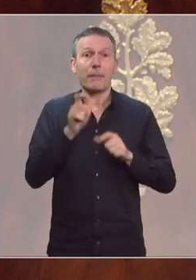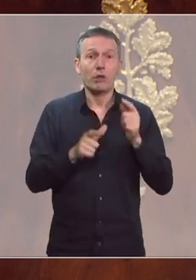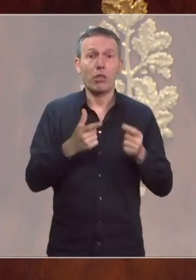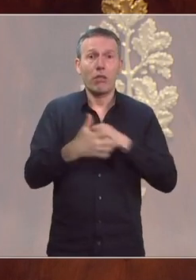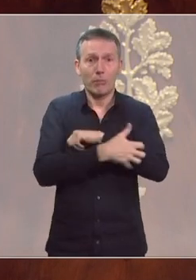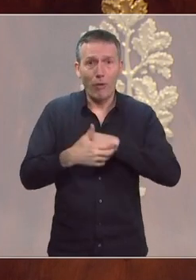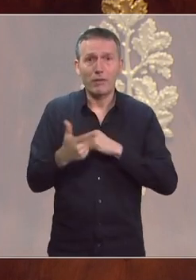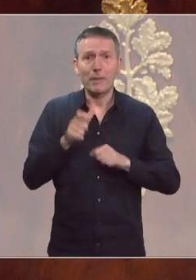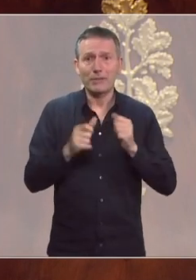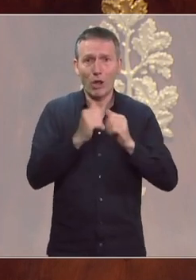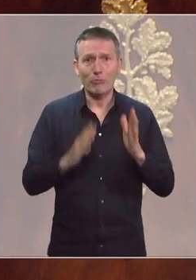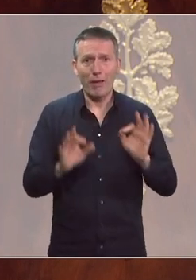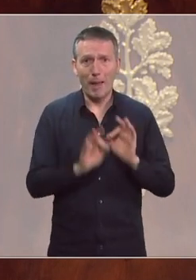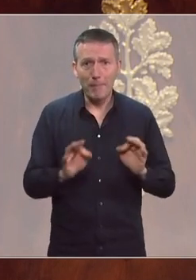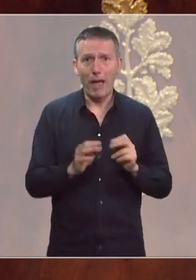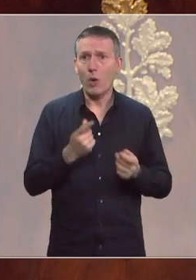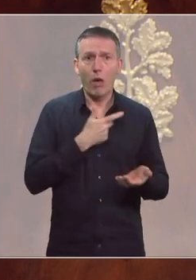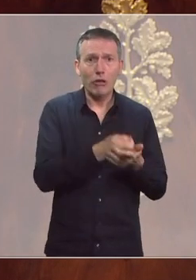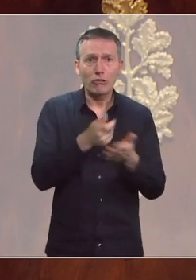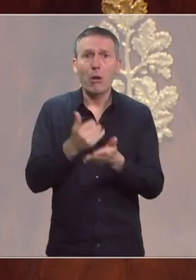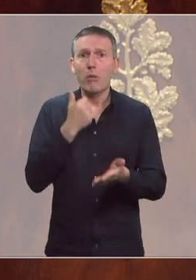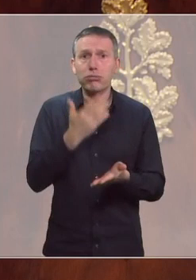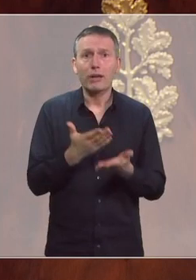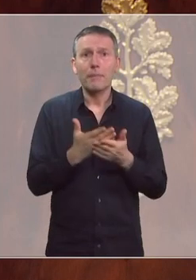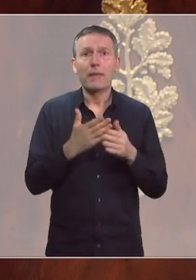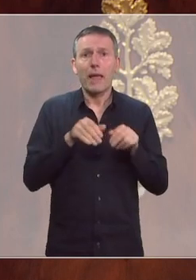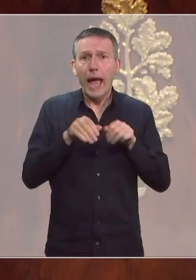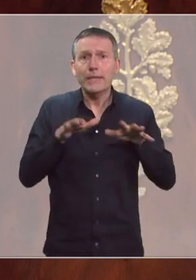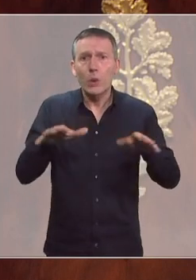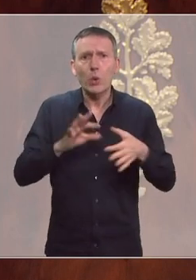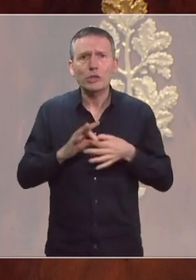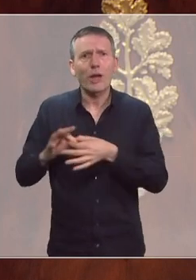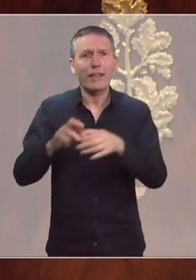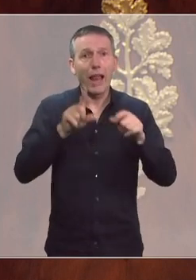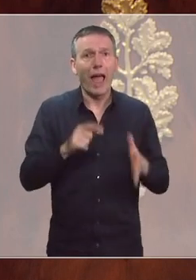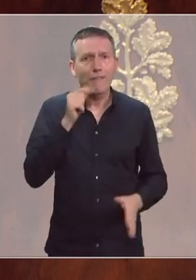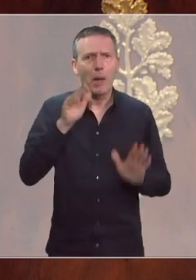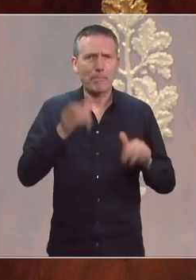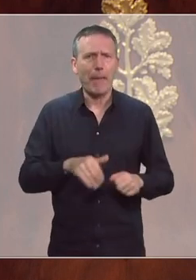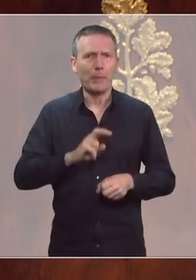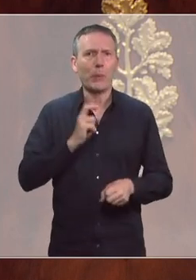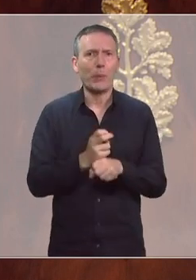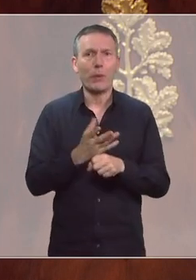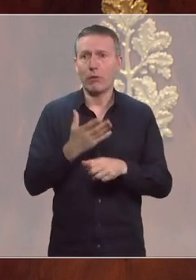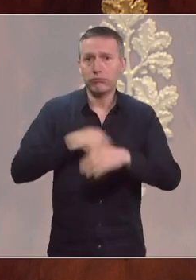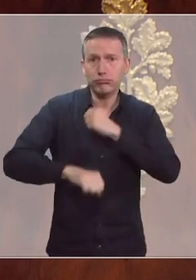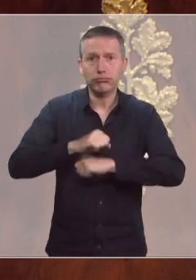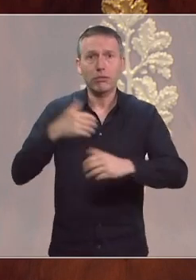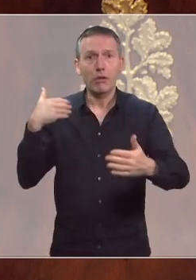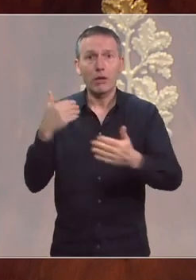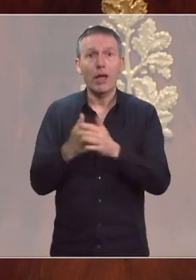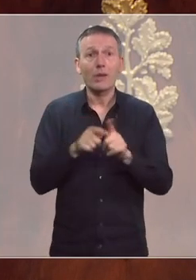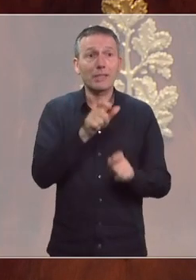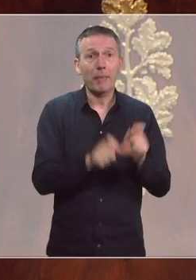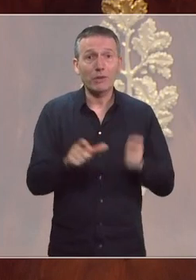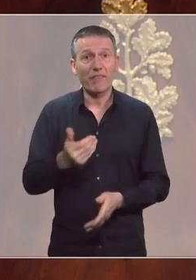celles et ceux qui ne peuvent plus s'approvisionner, malgré tous les efforts des réseaux de solidarité dont les acteurs se démènent depuis le début de la crise. Je pense aux